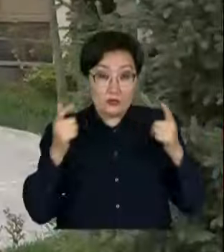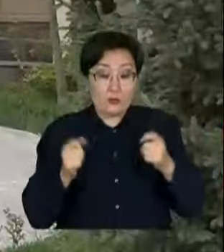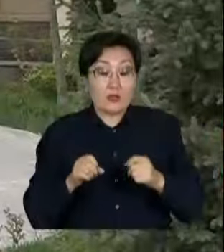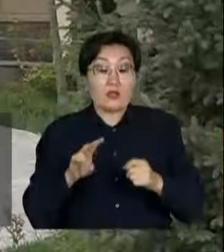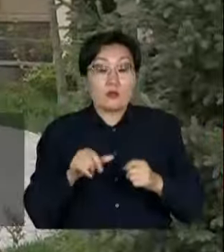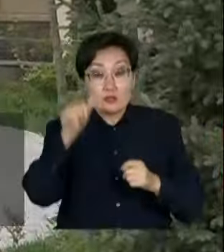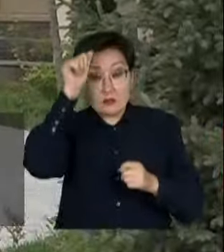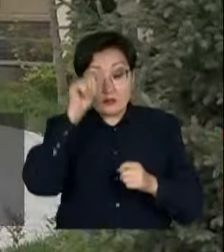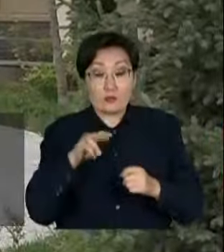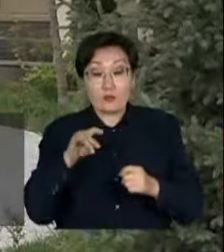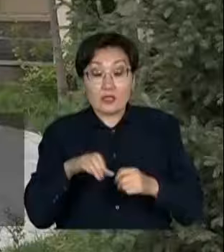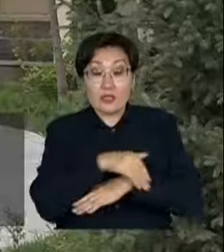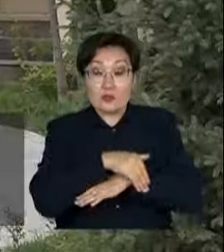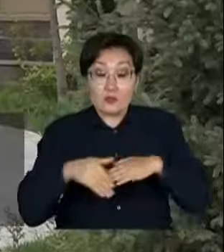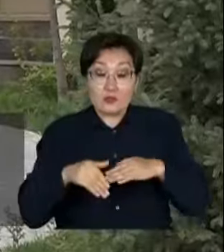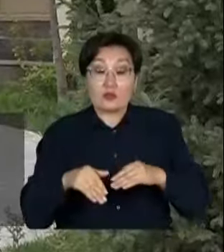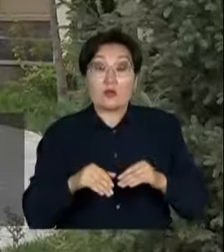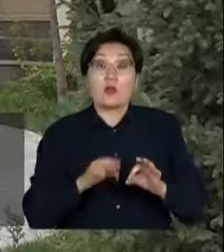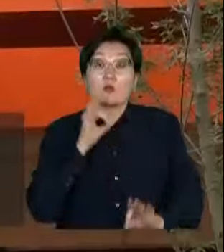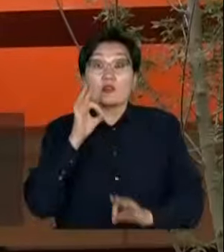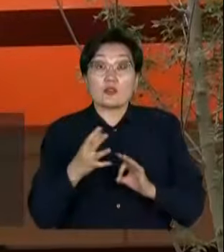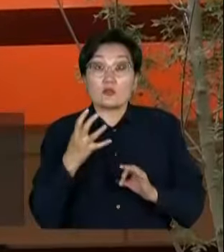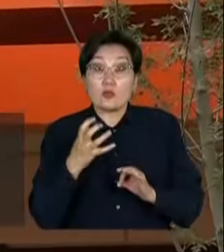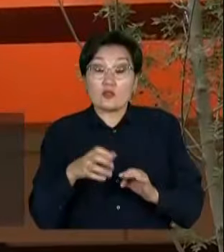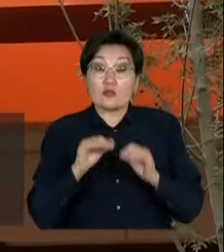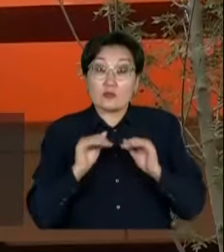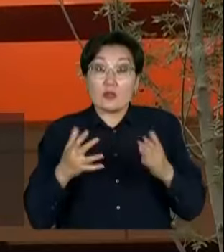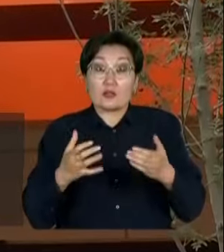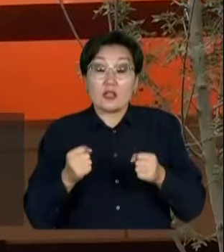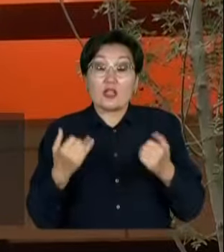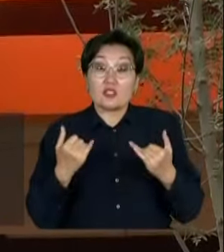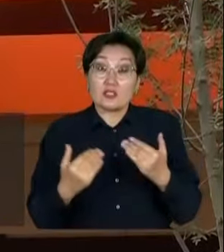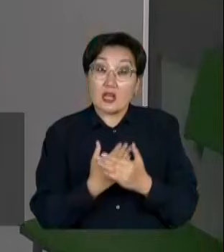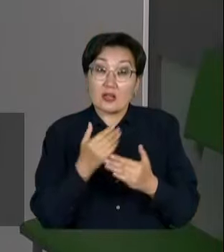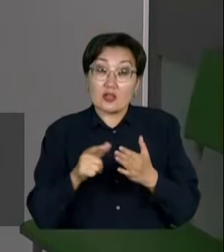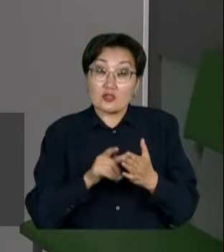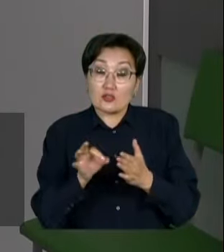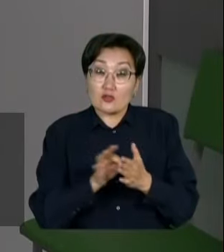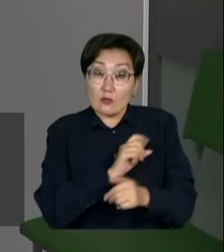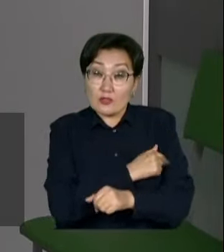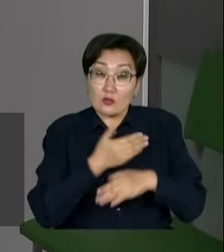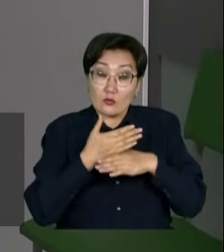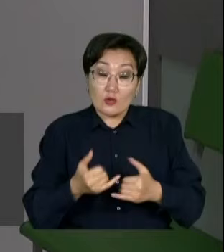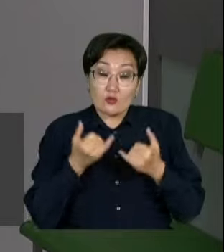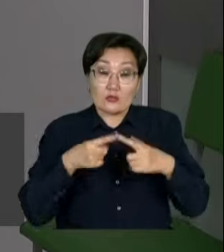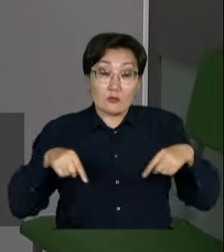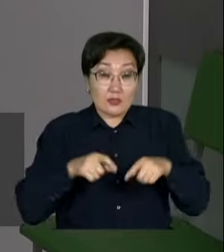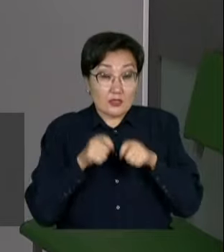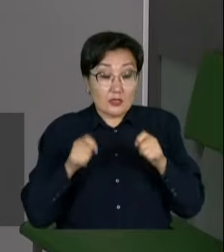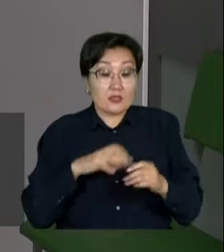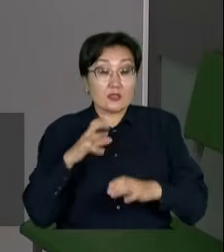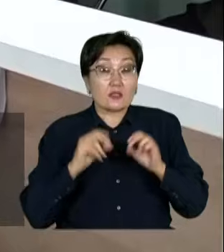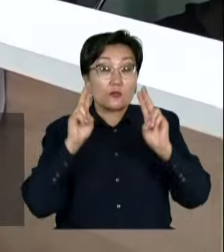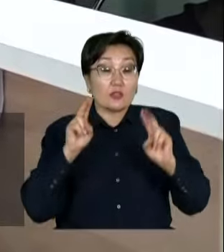Маусым айында Манас көшесінде тәулігіне 500 бала қабылдай алатын жаңа шұғыл медициналық көмек көрсету орталығы ашылды. Халықаралық